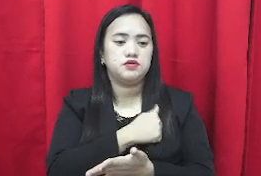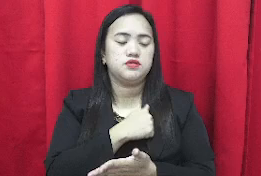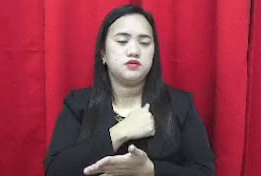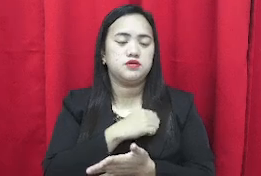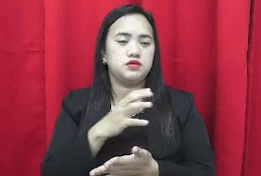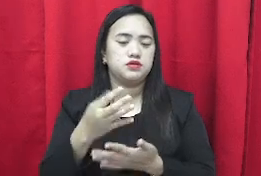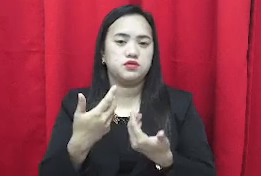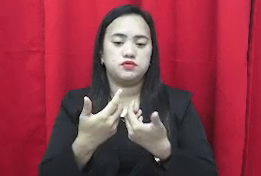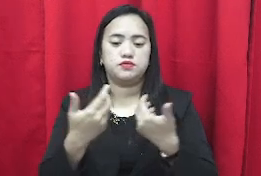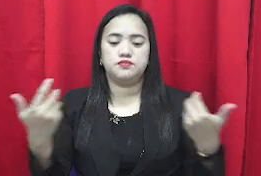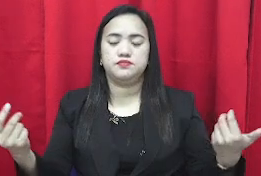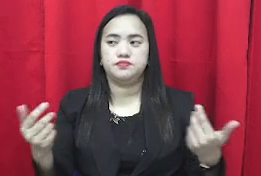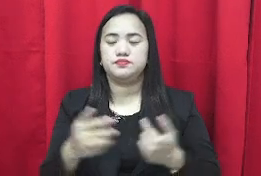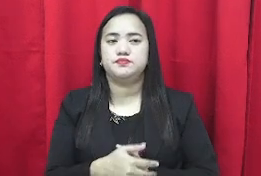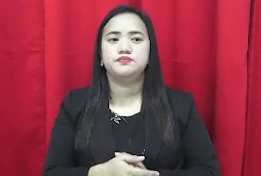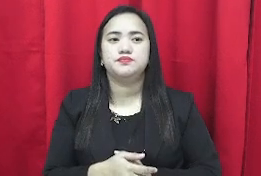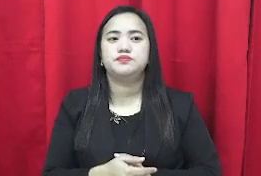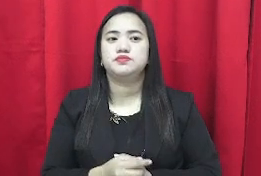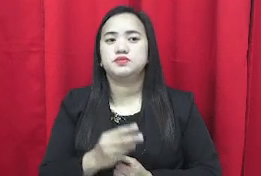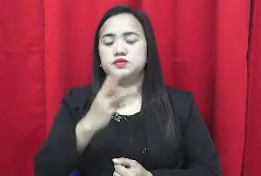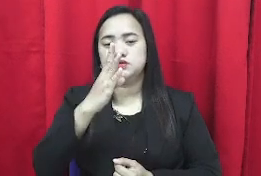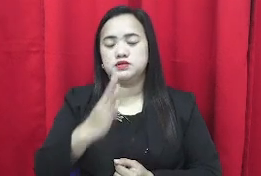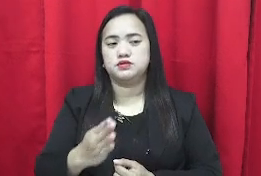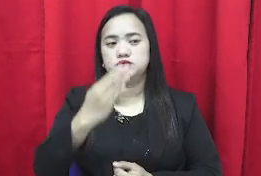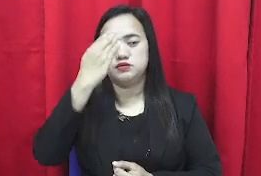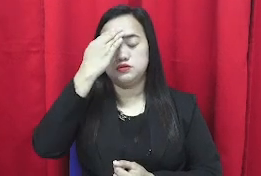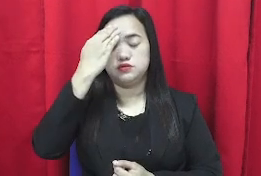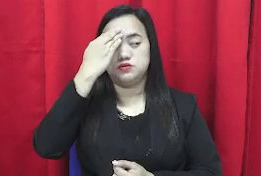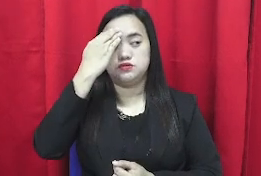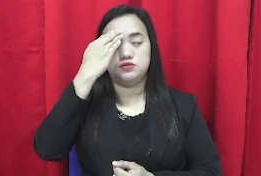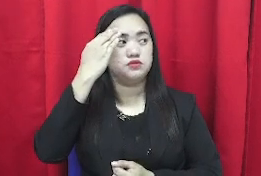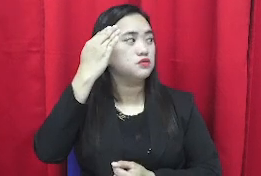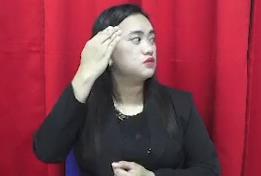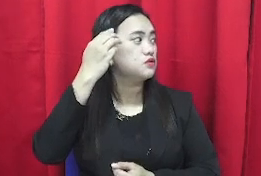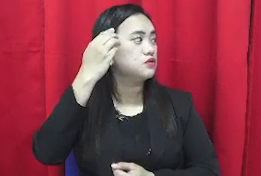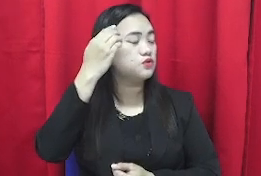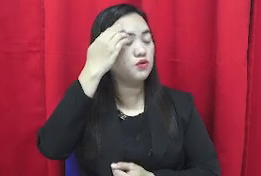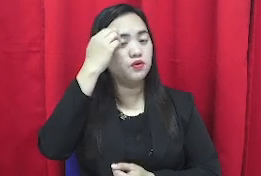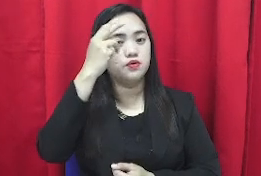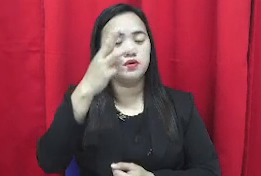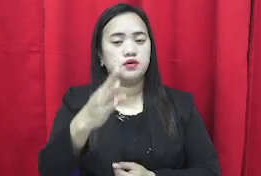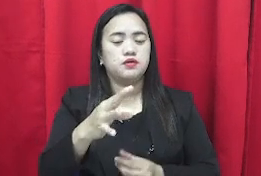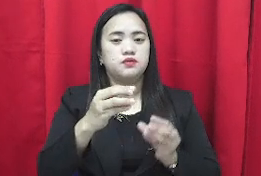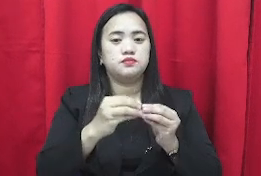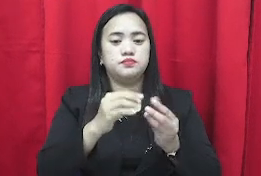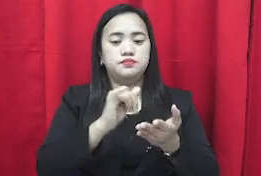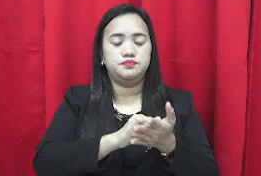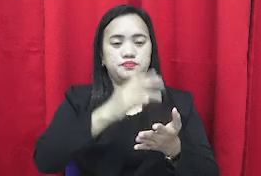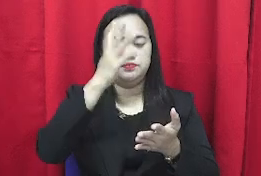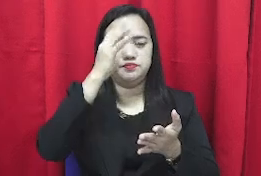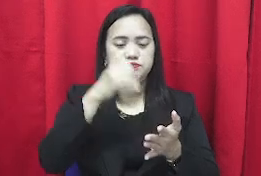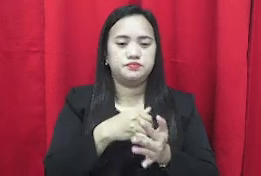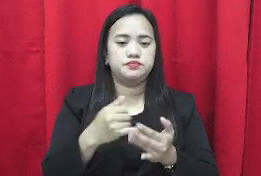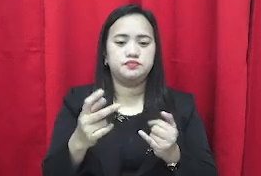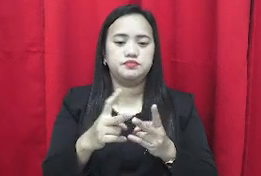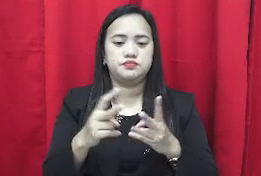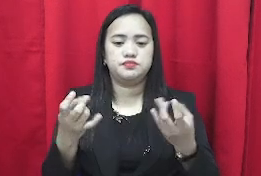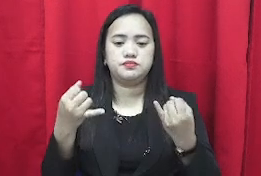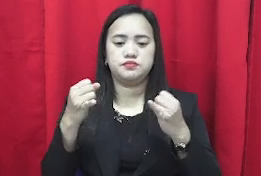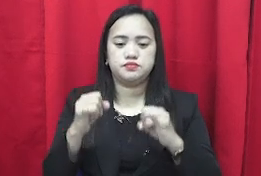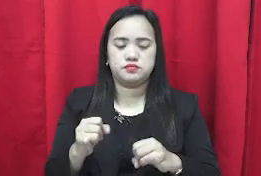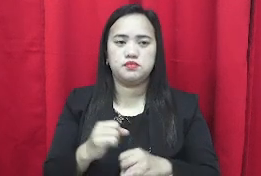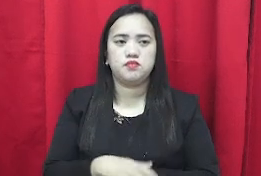hindi mo pupwedeng alisin yung theology mga kapatid kaya napakagandang ganitong kombinasyong ito e ba tiyak